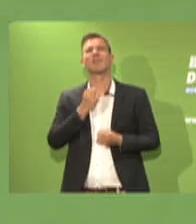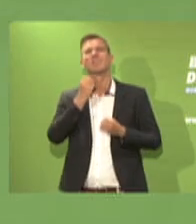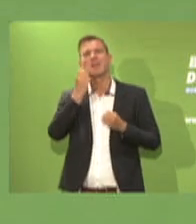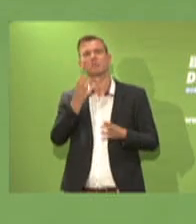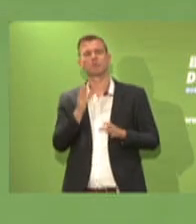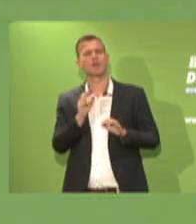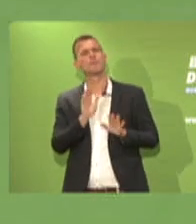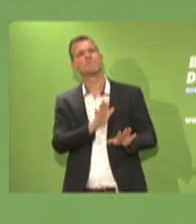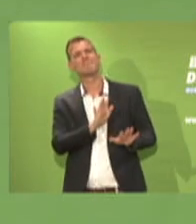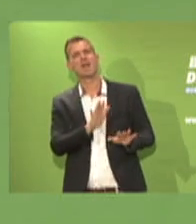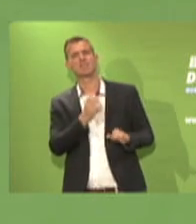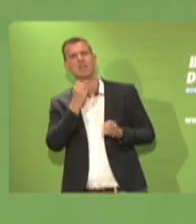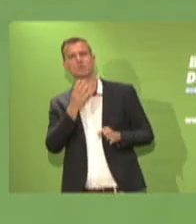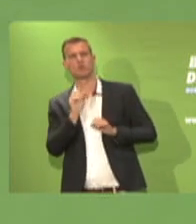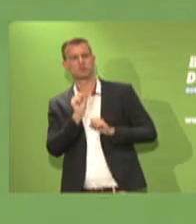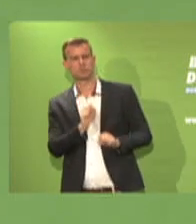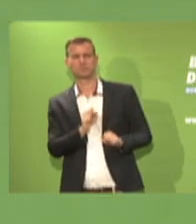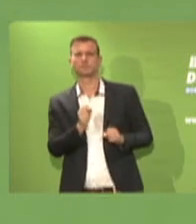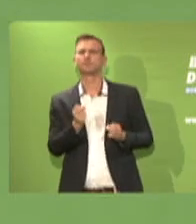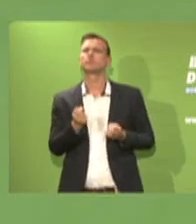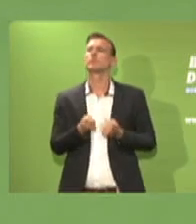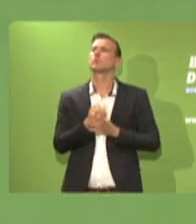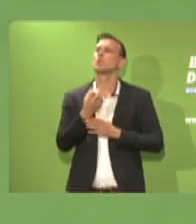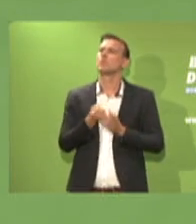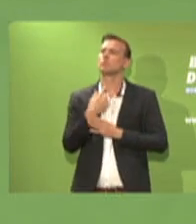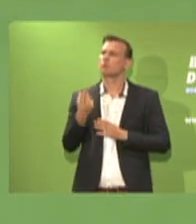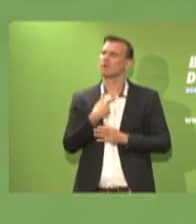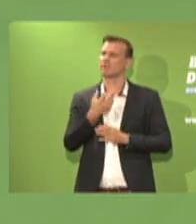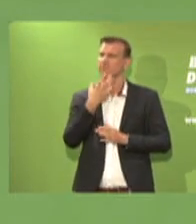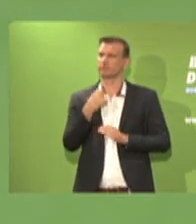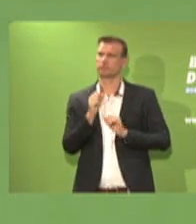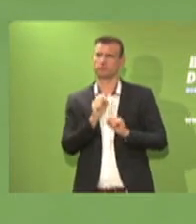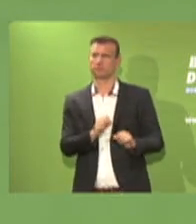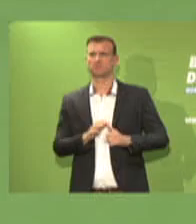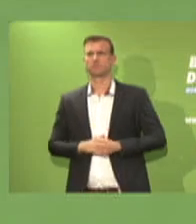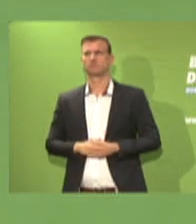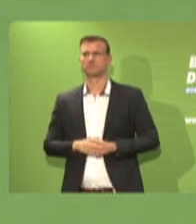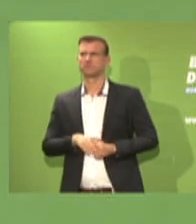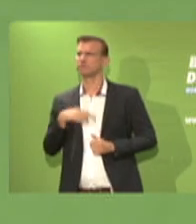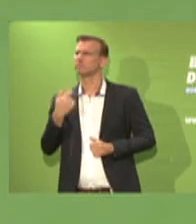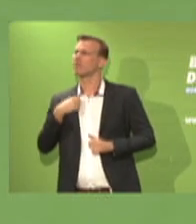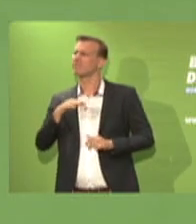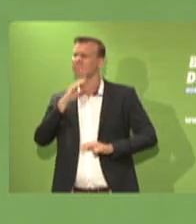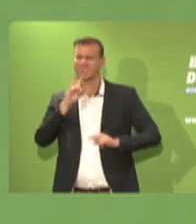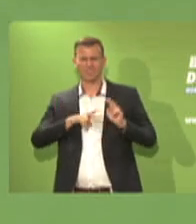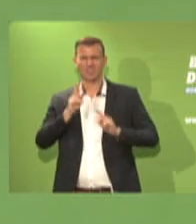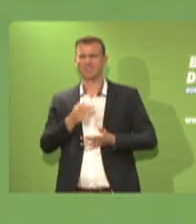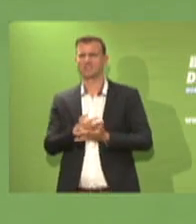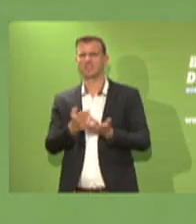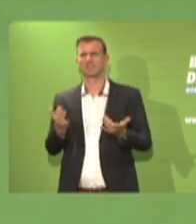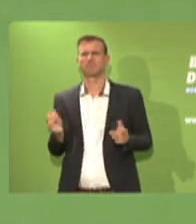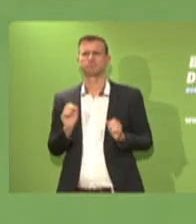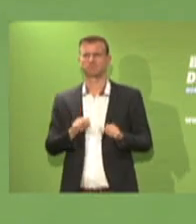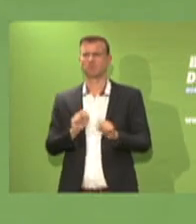bewahren und schützen wollen, dass wir die Kultur schützen wollen. Und da haben wir ja vielfältige Möglichkeiten. In